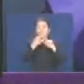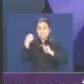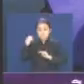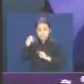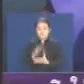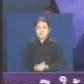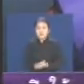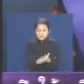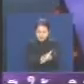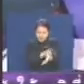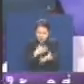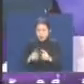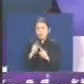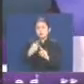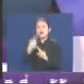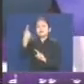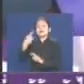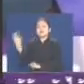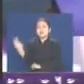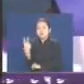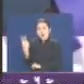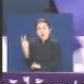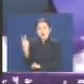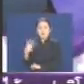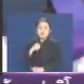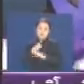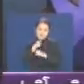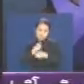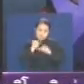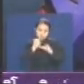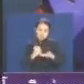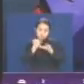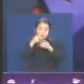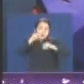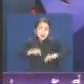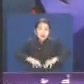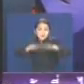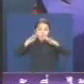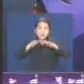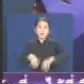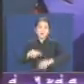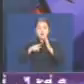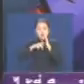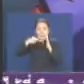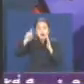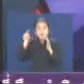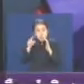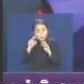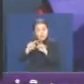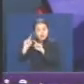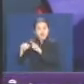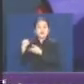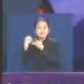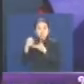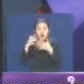1เดือนแล้วนะคะที่ทั้งแจ็คกี้แล้วก็มาเชลมาปฏิบัติภารกิจในการช่วยเหลือน้ำท่วมไม่ว่าจะเป็นในจังหวัดปทุมธานีเองหรือว่าจังหวัดอื่นๆซึ่ง